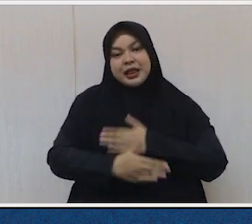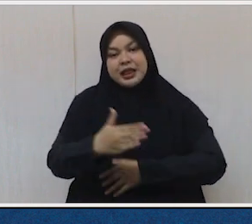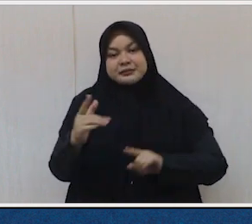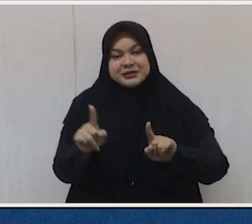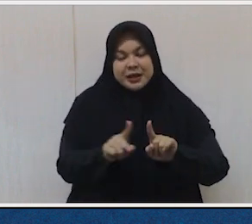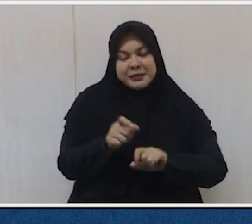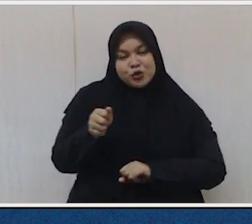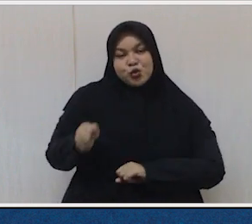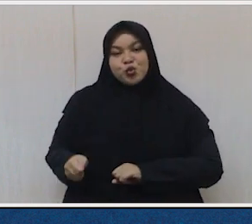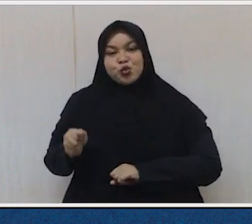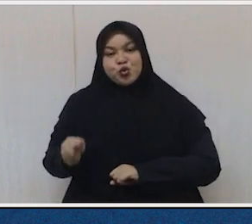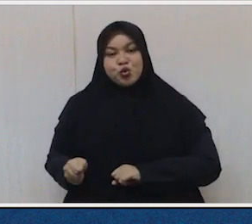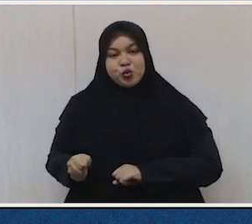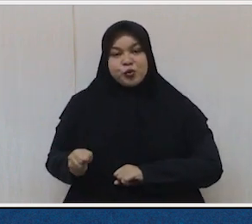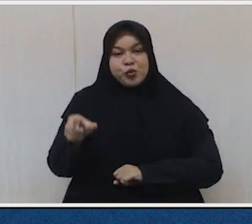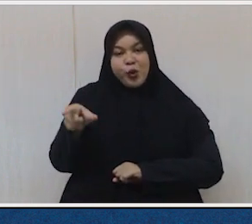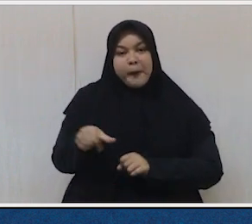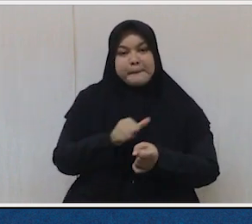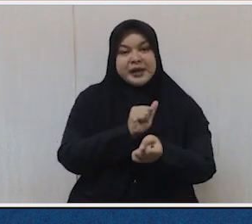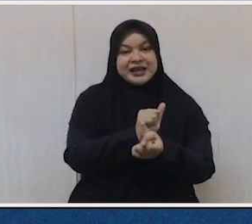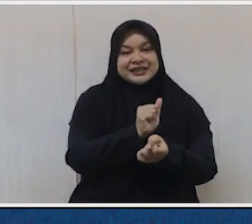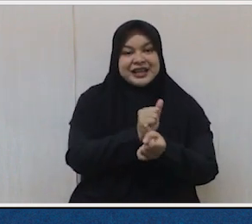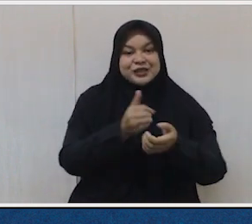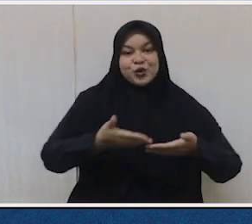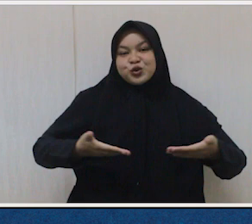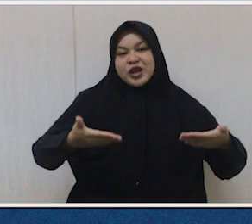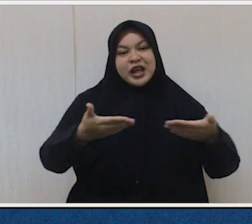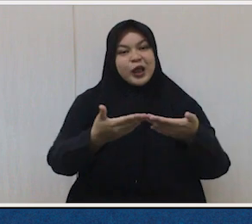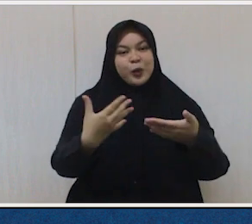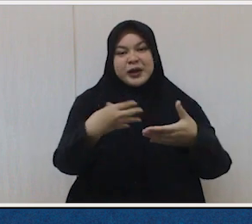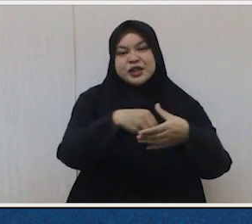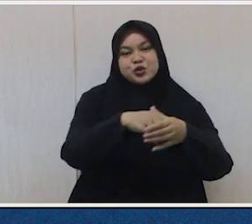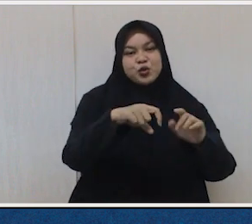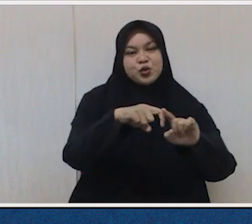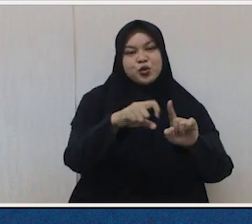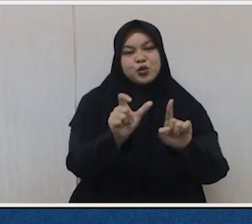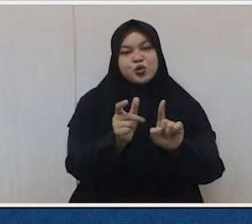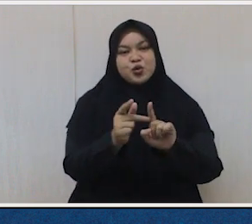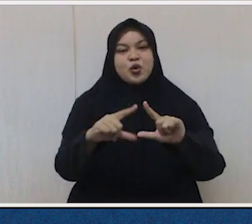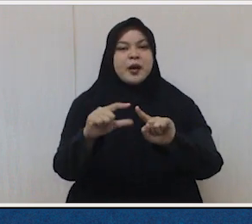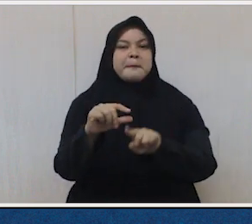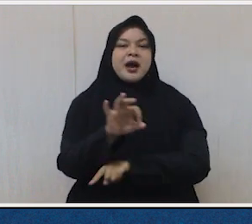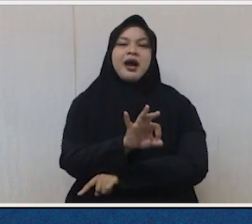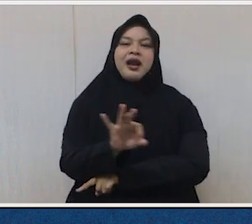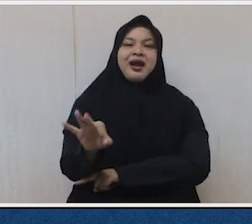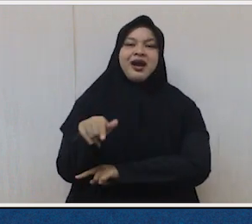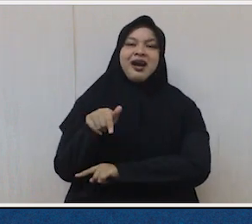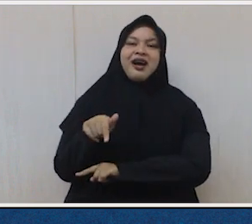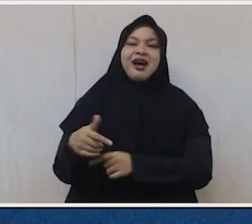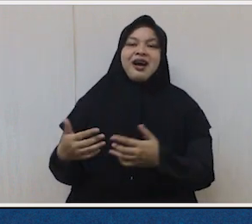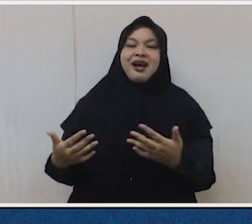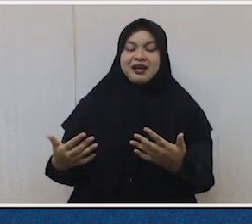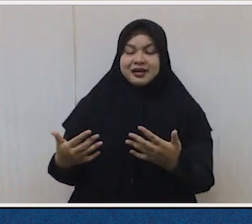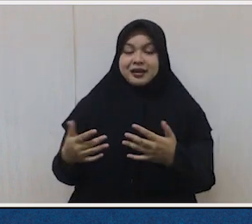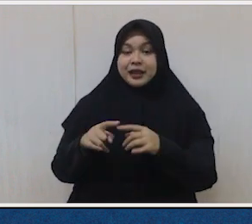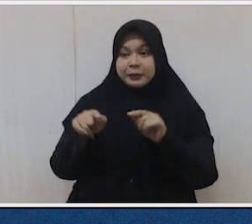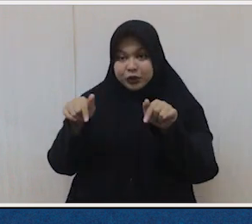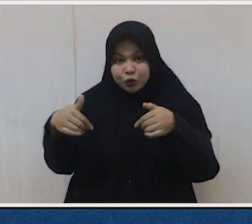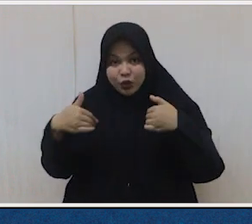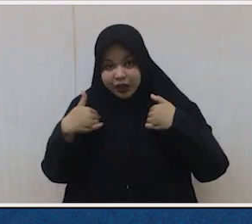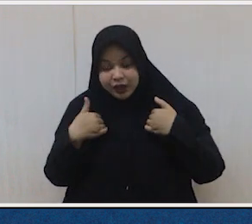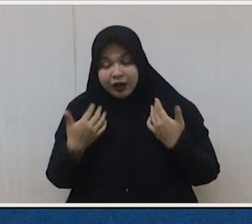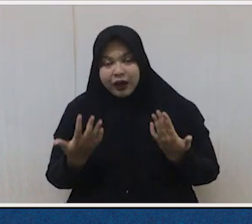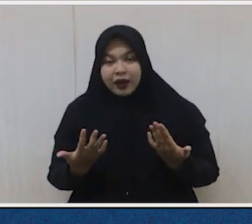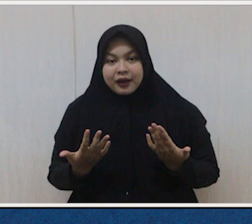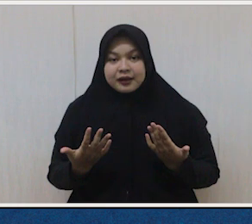Pekerja Sosial itu kan sebenarnya enggak ada di KUHAP kan enggak ada I tapi itu e e itu anu ya Mas